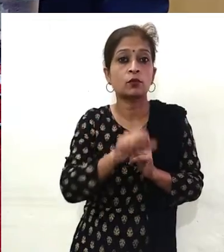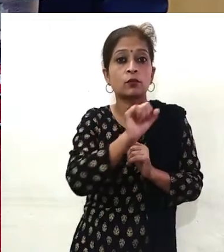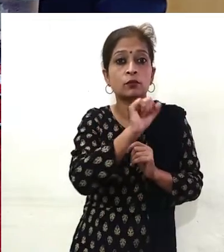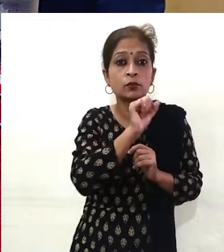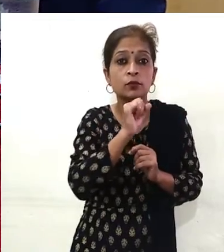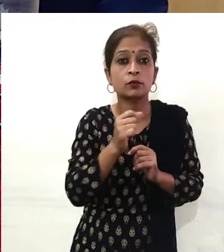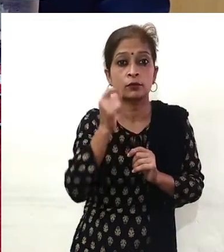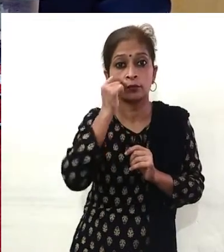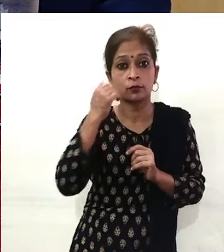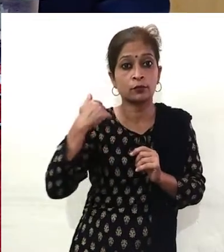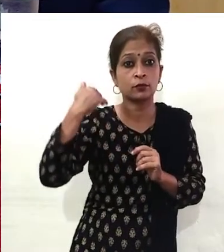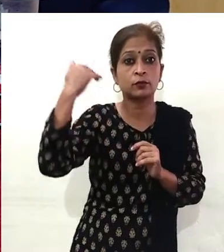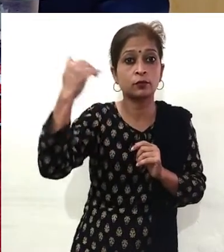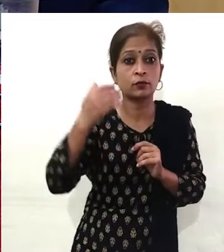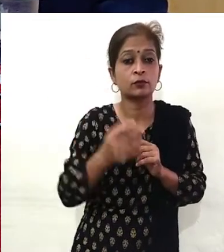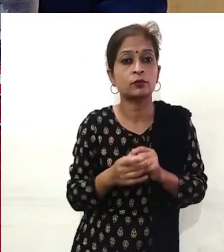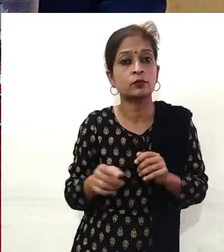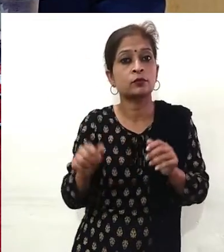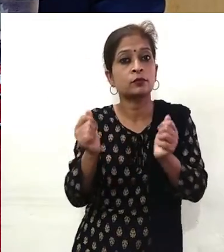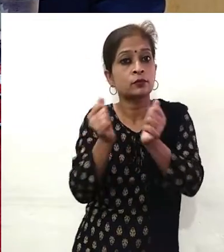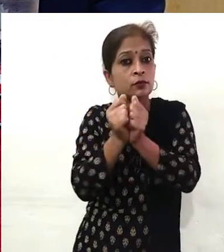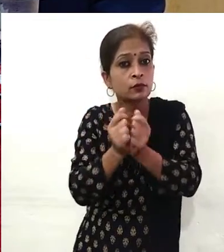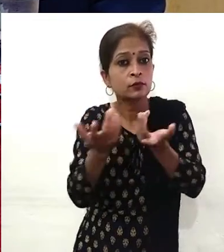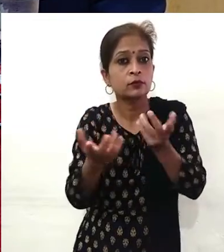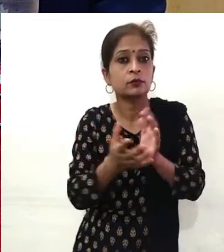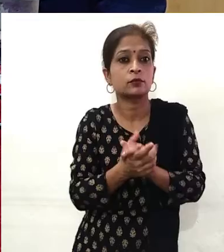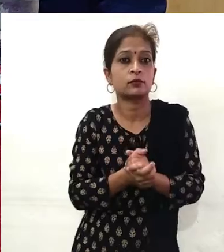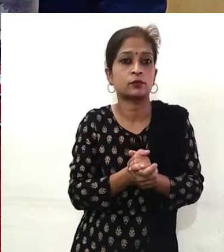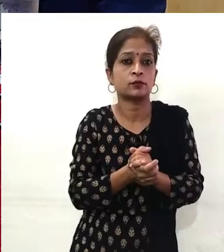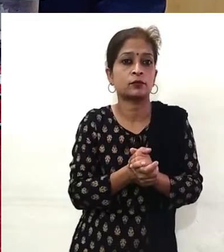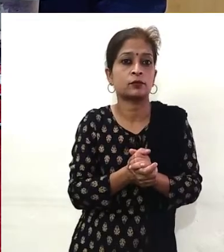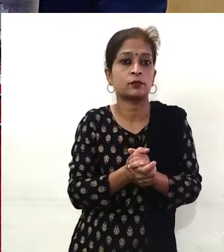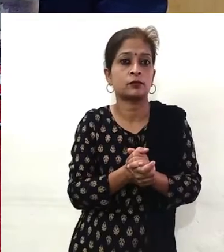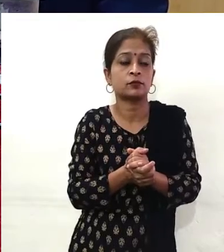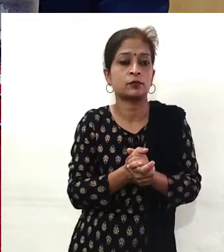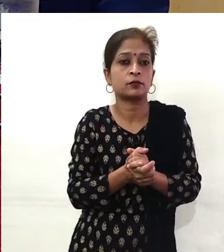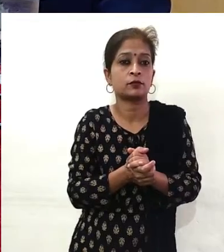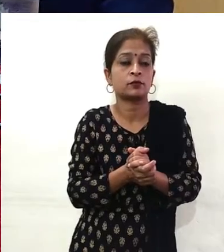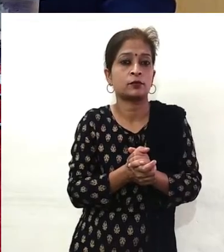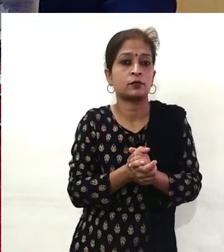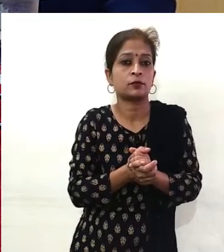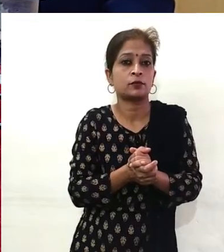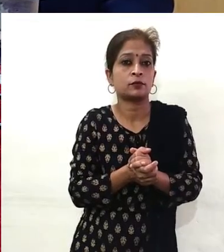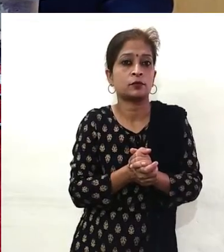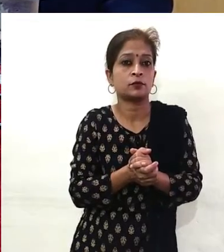अपने अग्रज या बड़े भाई बलदाऊ के साथ युक्त हैं। ये 3 मूर्ति है ना जी।